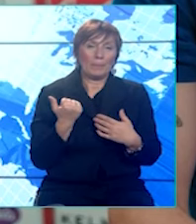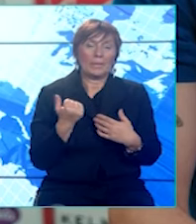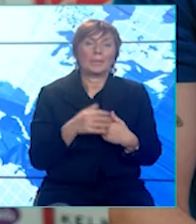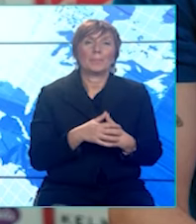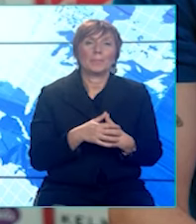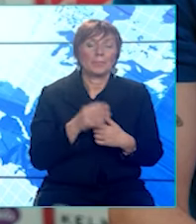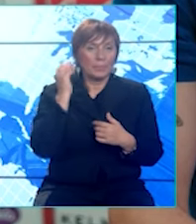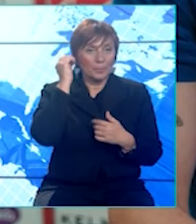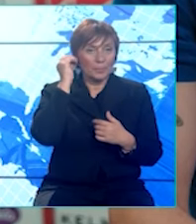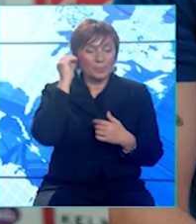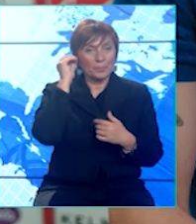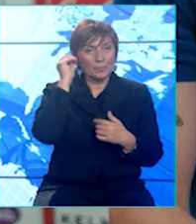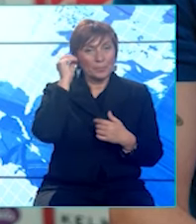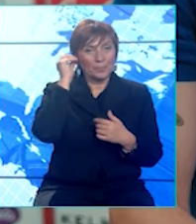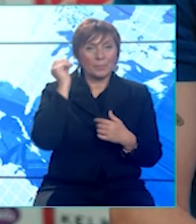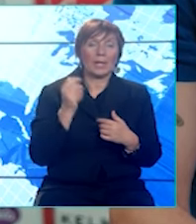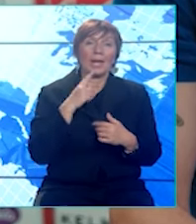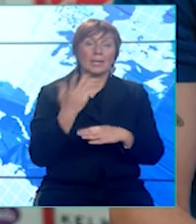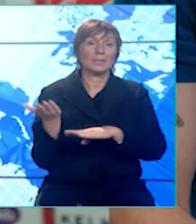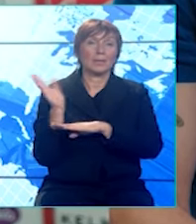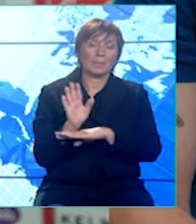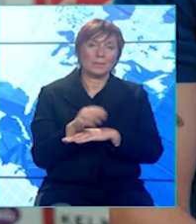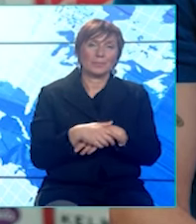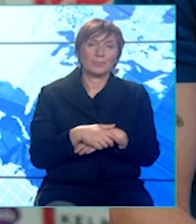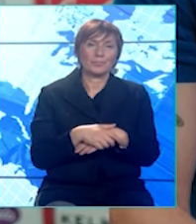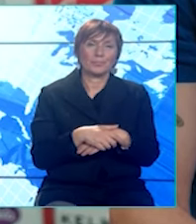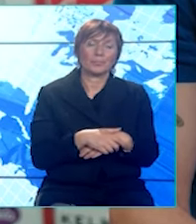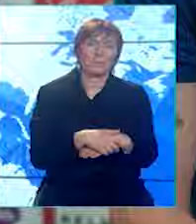gori kad se predstavlja danas.